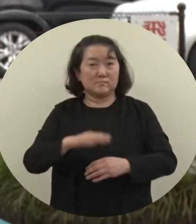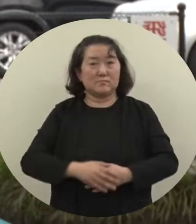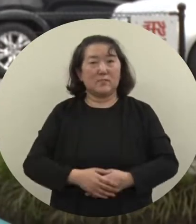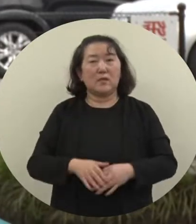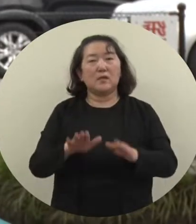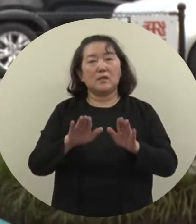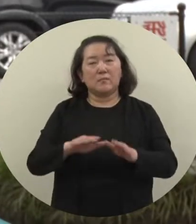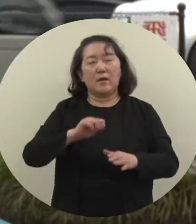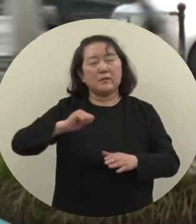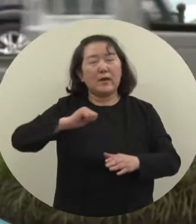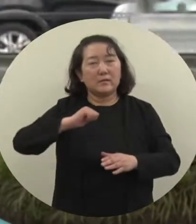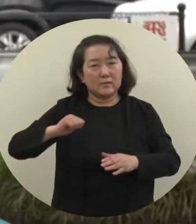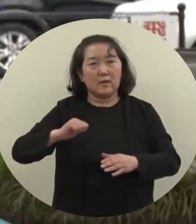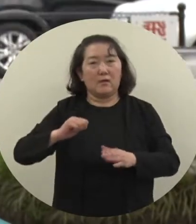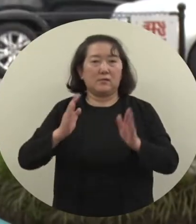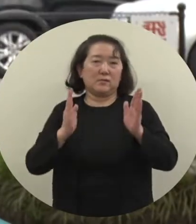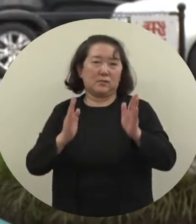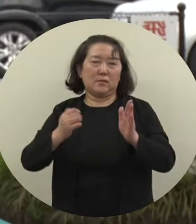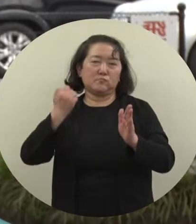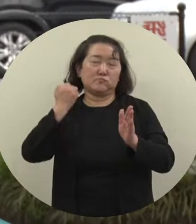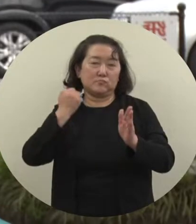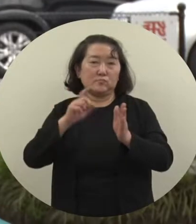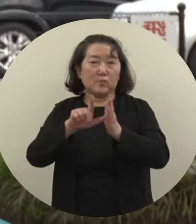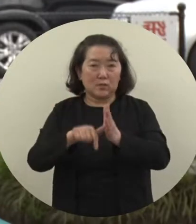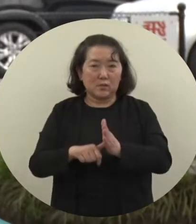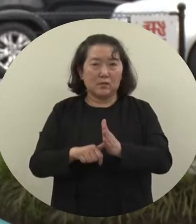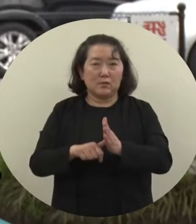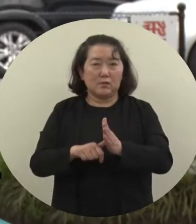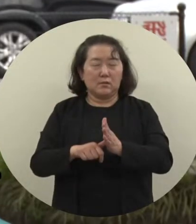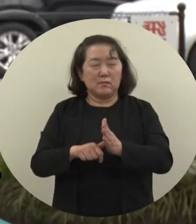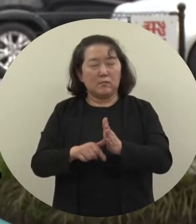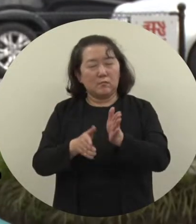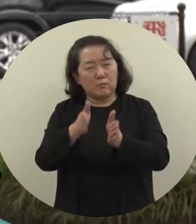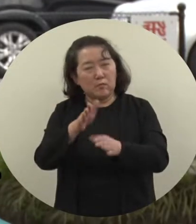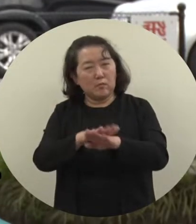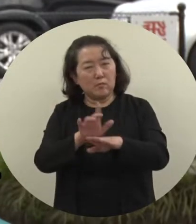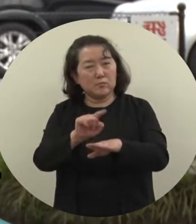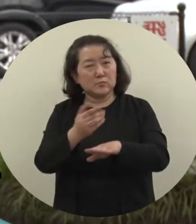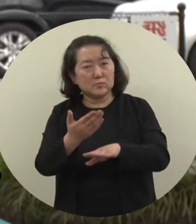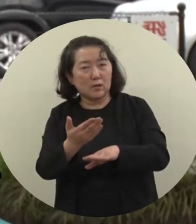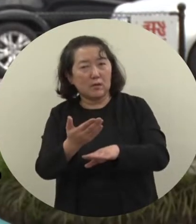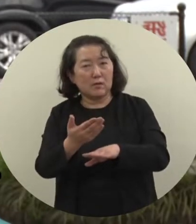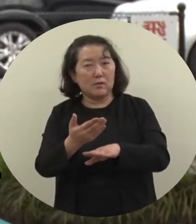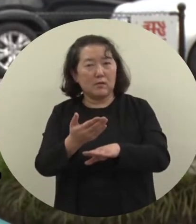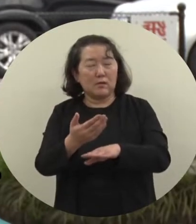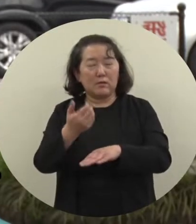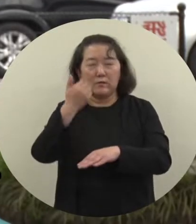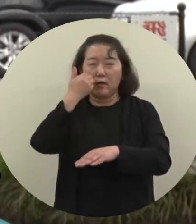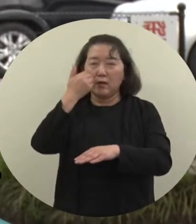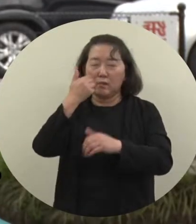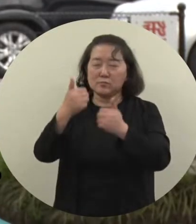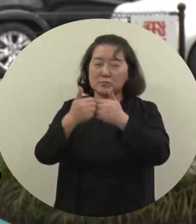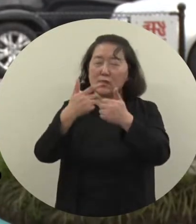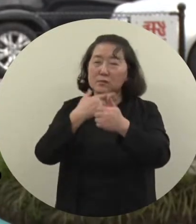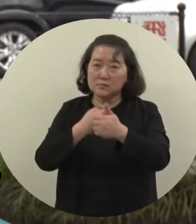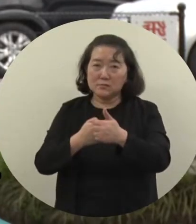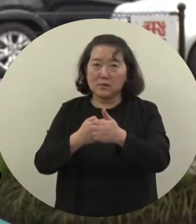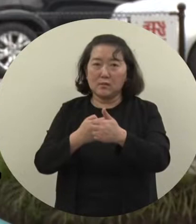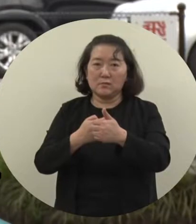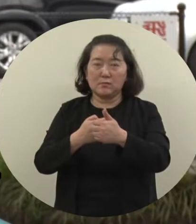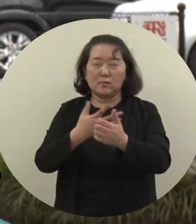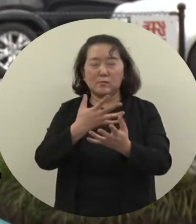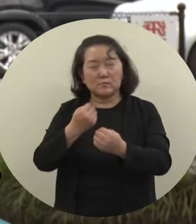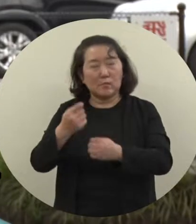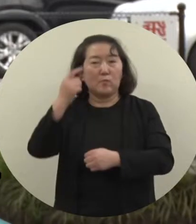。今はイヤイヤ期がひどくて、どんな言葉がけをしたらいいのかなと、誰かに相談したいなと